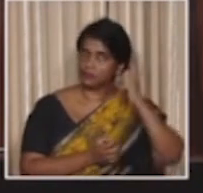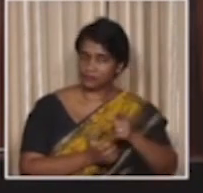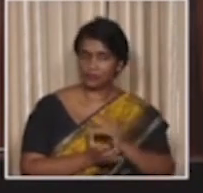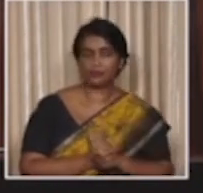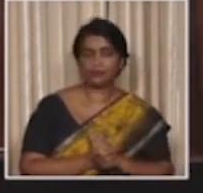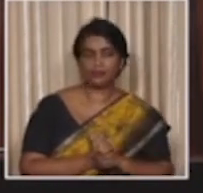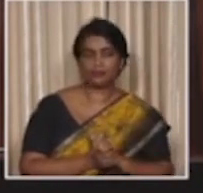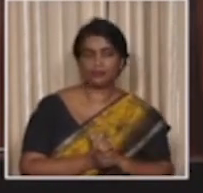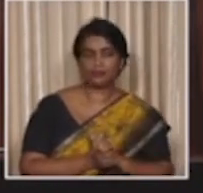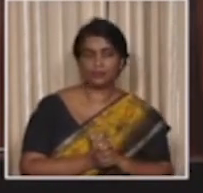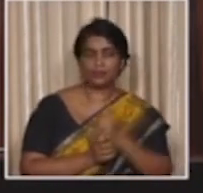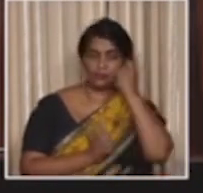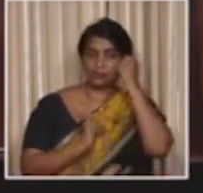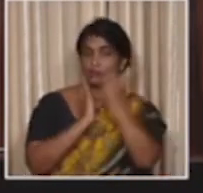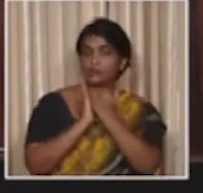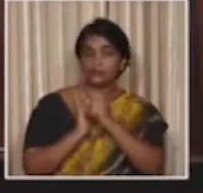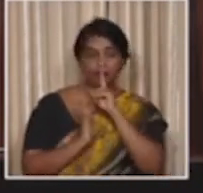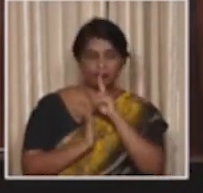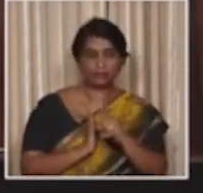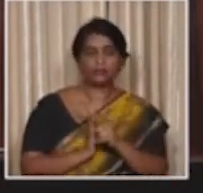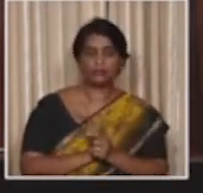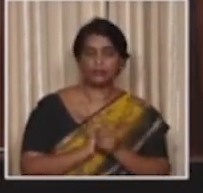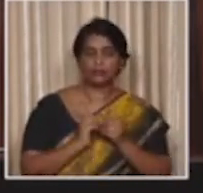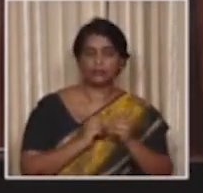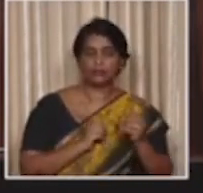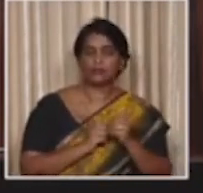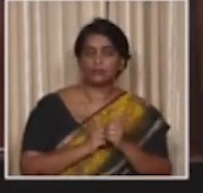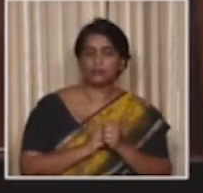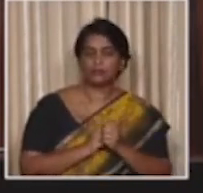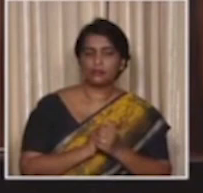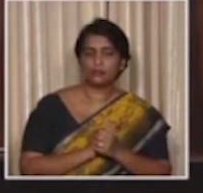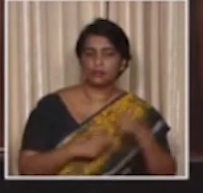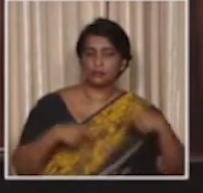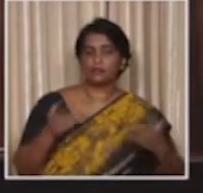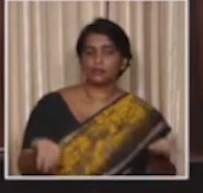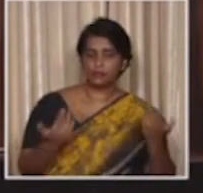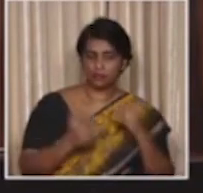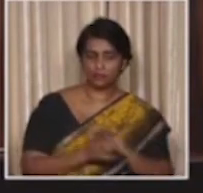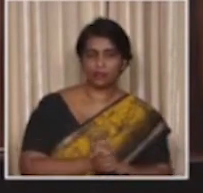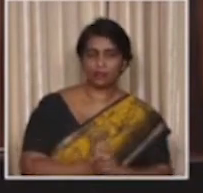ආයි යෝජනා පිළිබඳ දැනුම් දීම නියමිත කටයුතු අංක යෝජනා අංක එක විවාදය ආරම්භ කරන්න